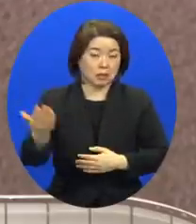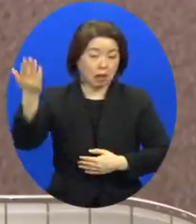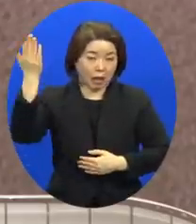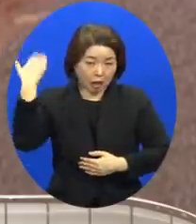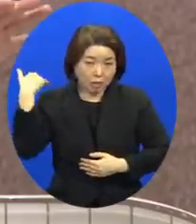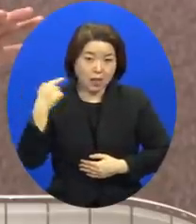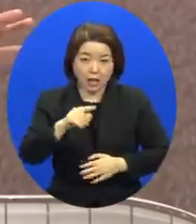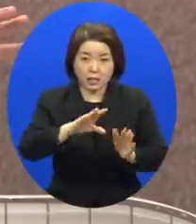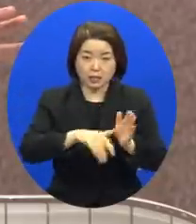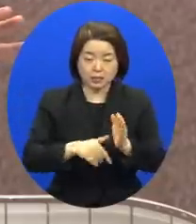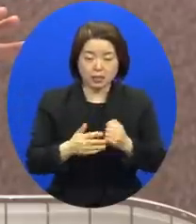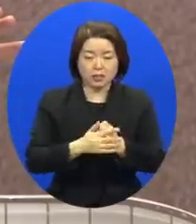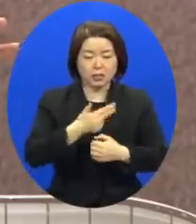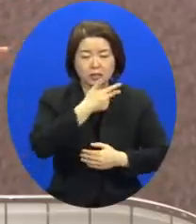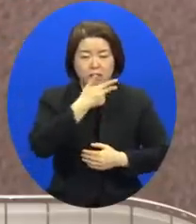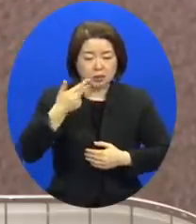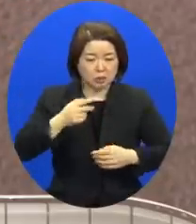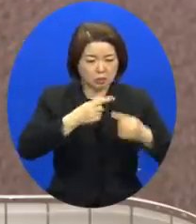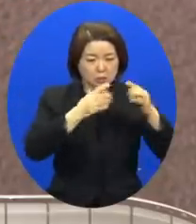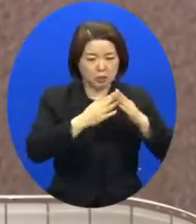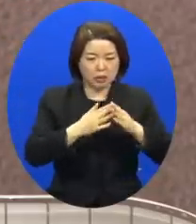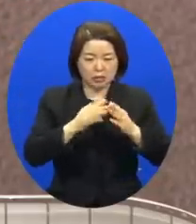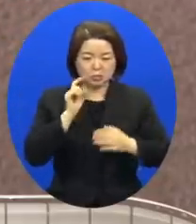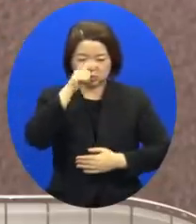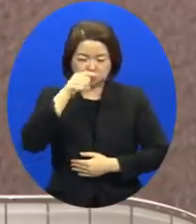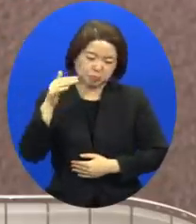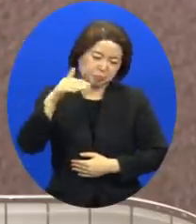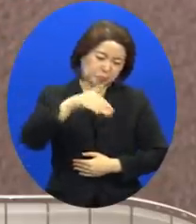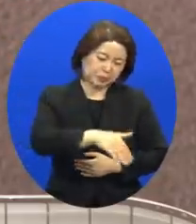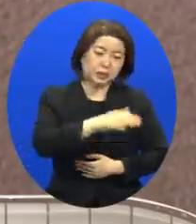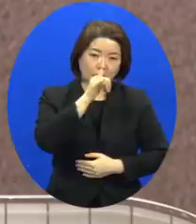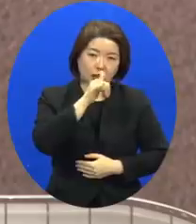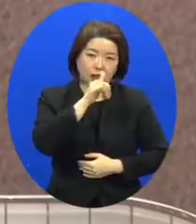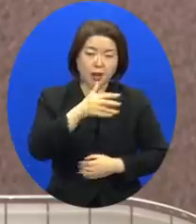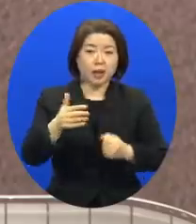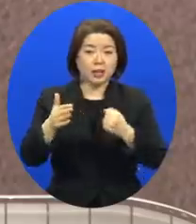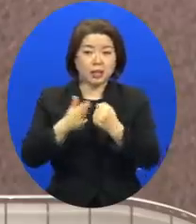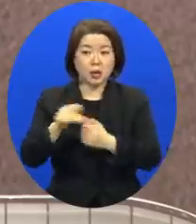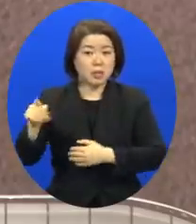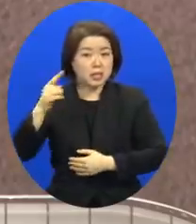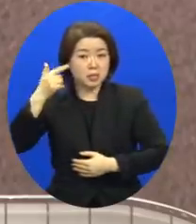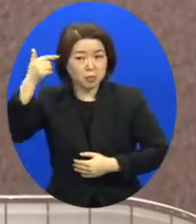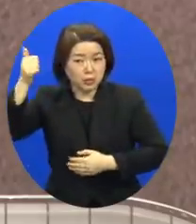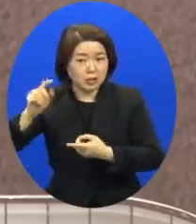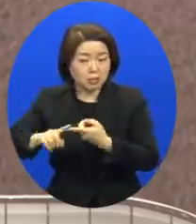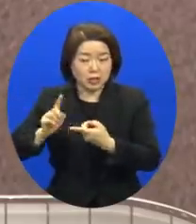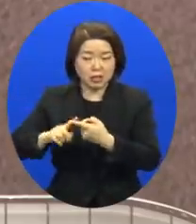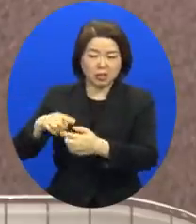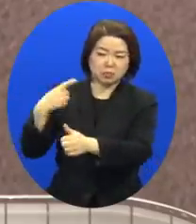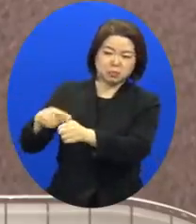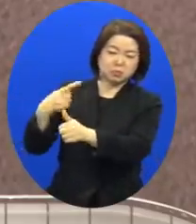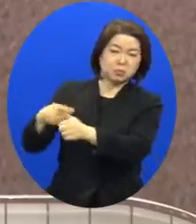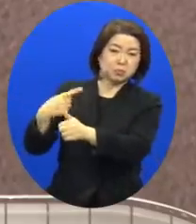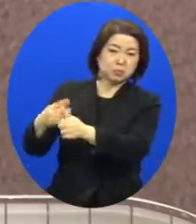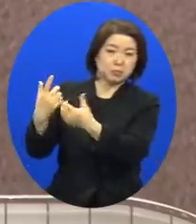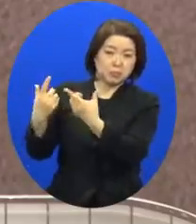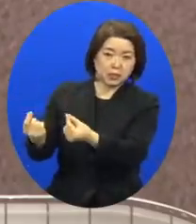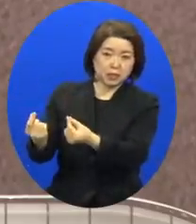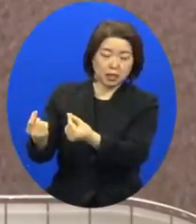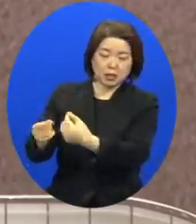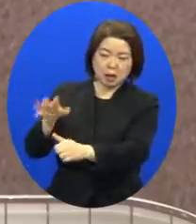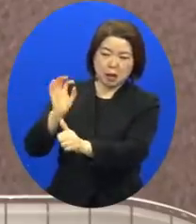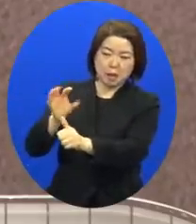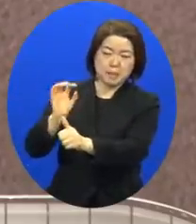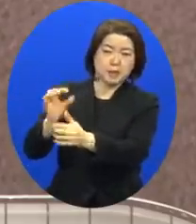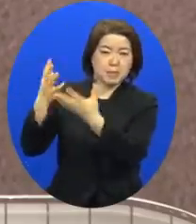국가에는 대단히 탈락했습니다 그러므로 이 찰스 심원 목사님에 대한 비난과 그럴 pd